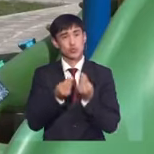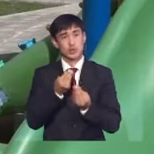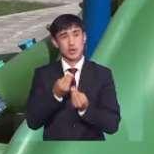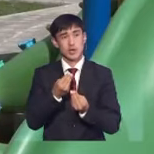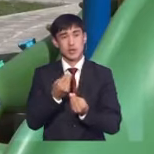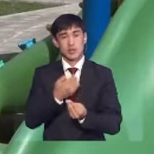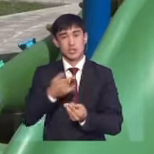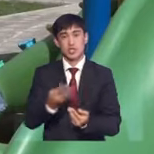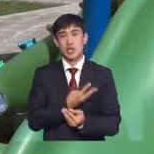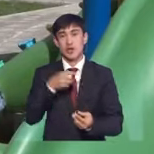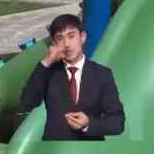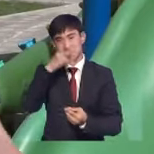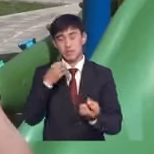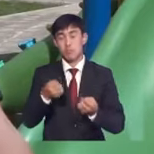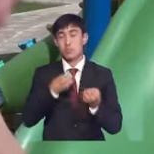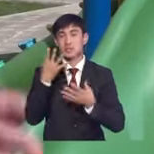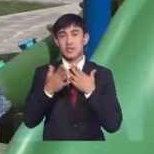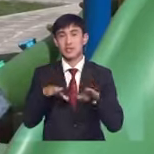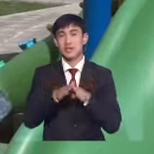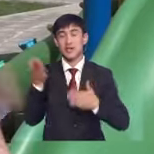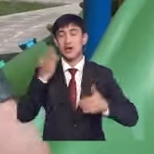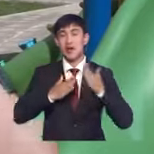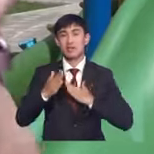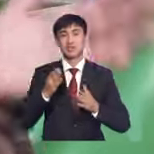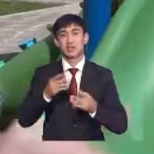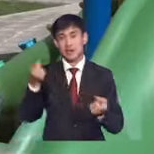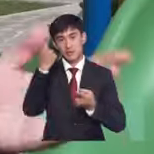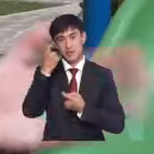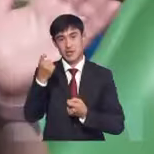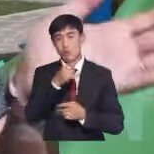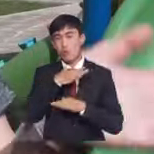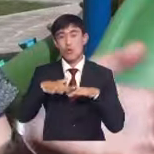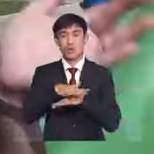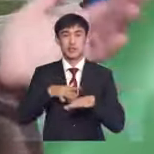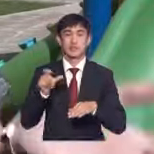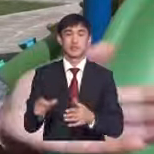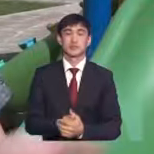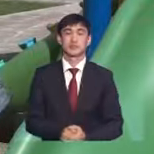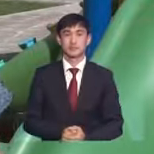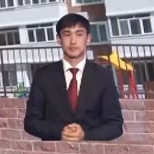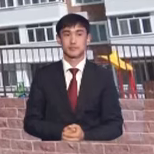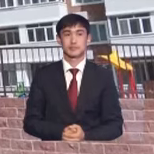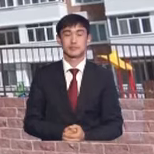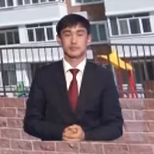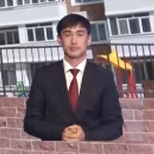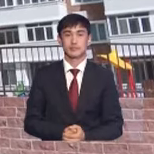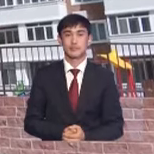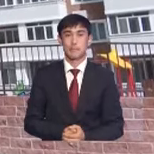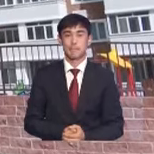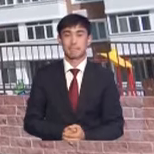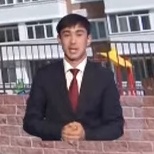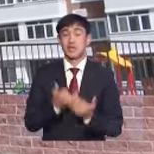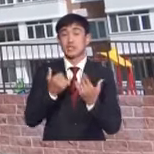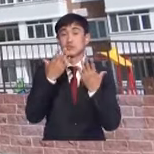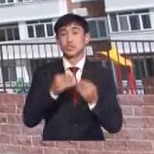Желаю нашему Казахстану процветания, побольше таких радостных вестей для многих-многих других семей. Следует отметить, что